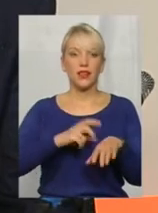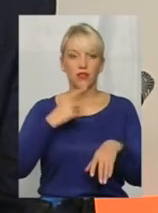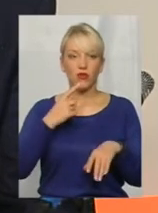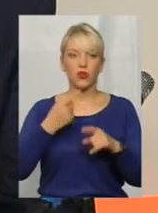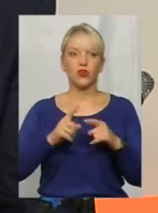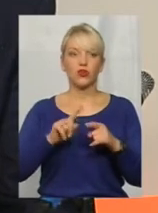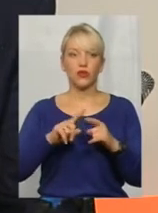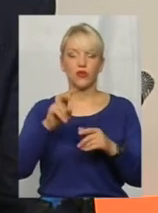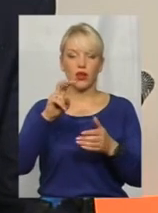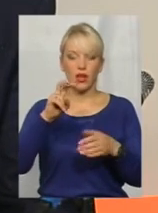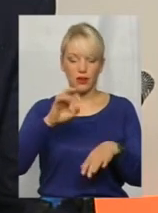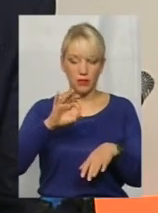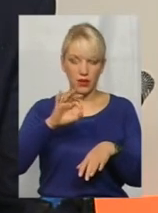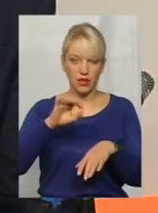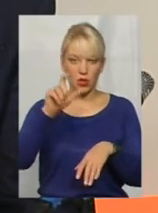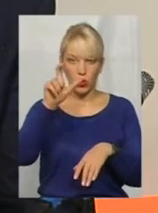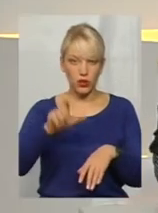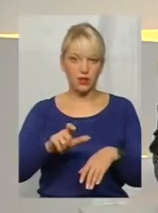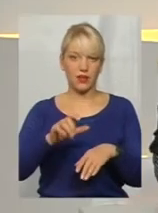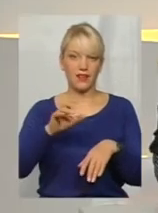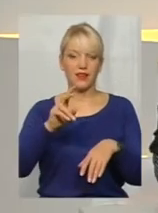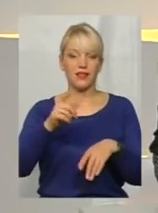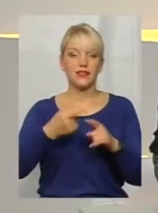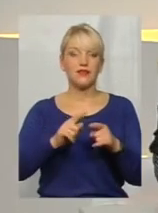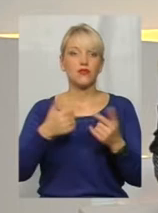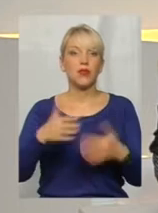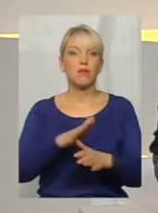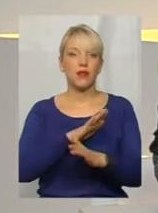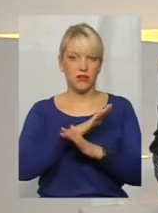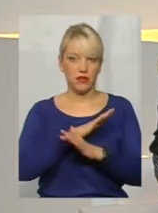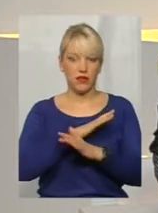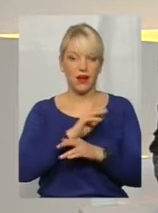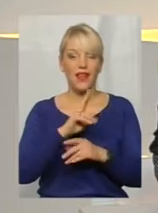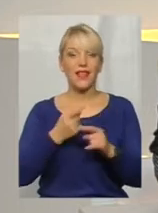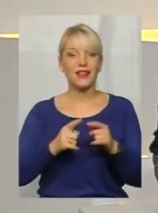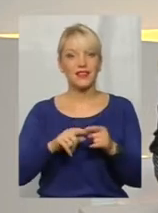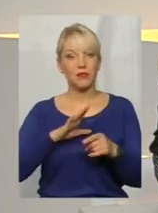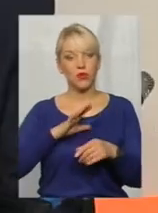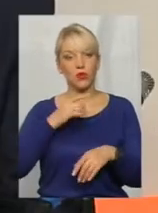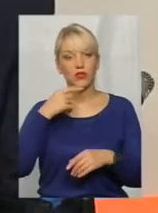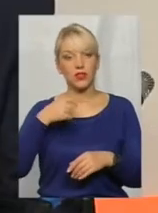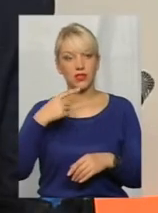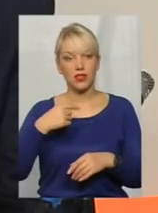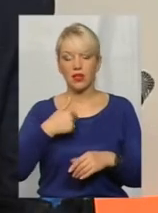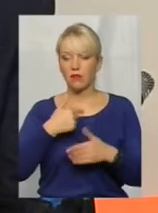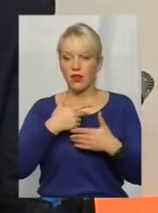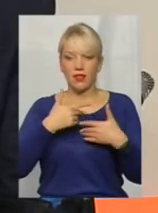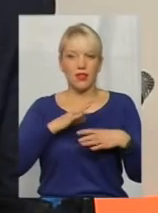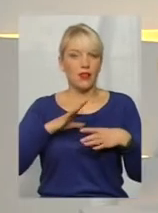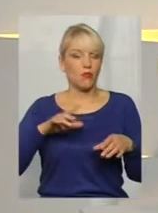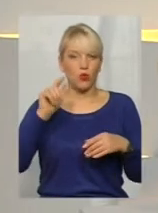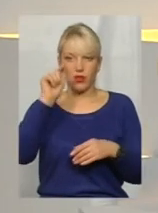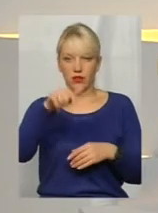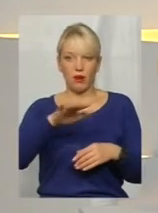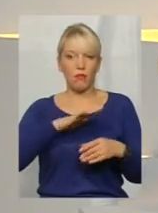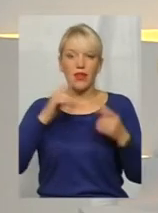пацієнта є, що людина уже мертва. Як це було сказано, ми там не були, ми цього не бачили. Добре, як мало